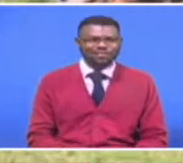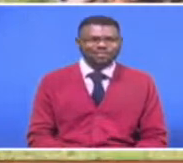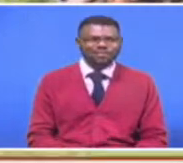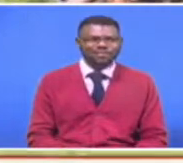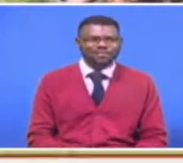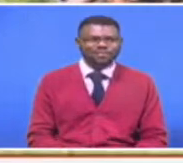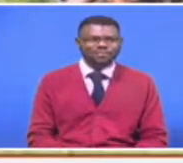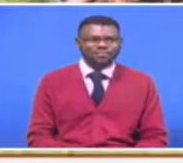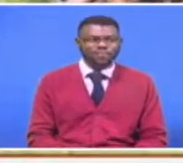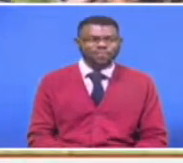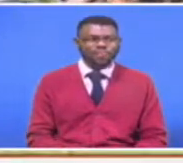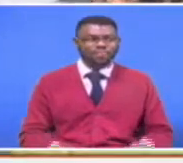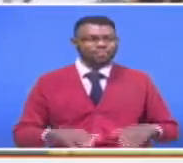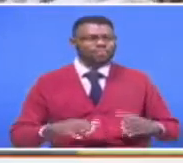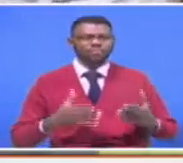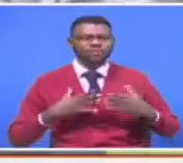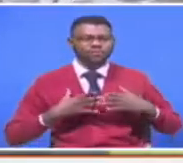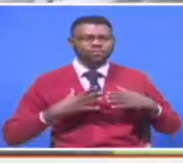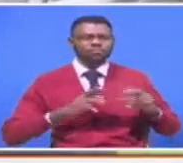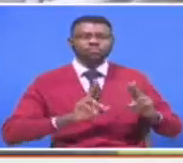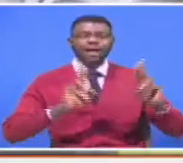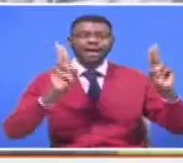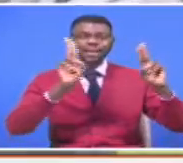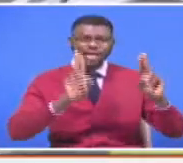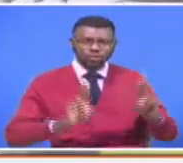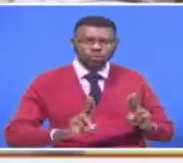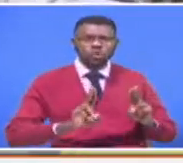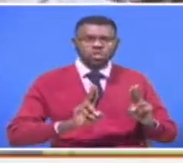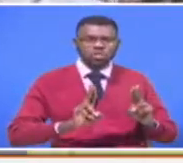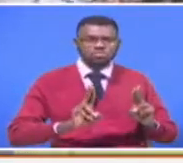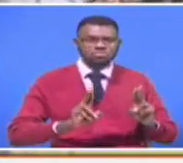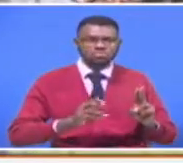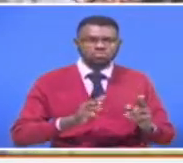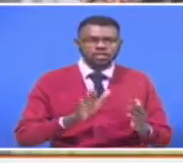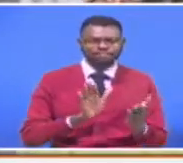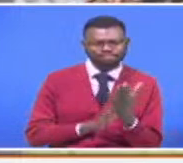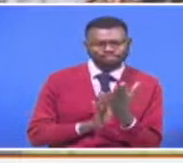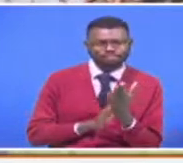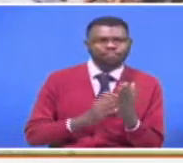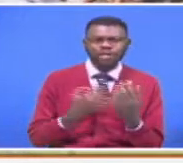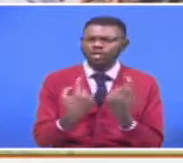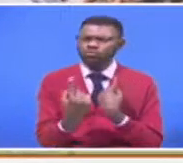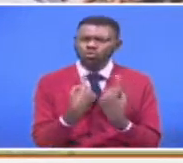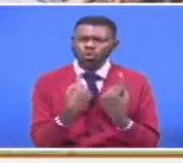Wenzetu wa kimataifa wamesema tuongee, wacha tuongee,